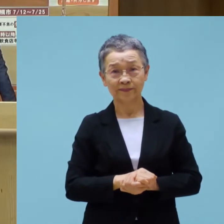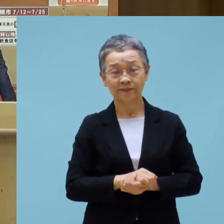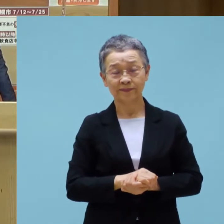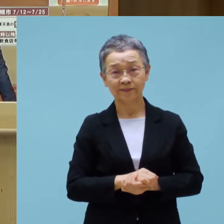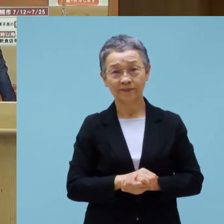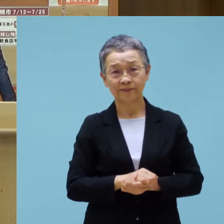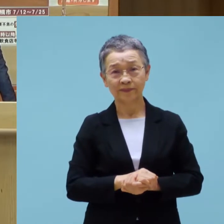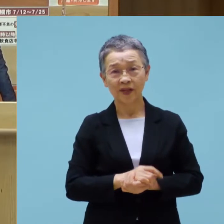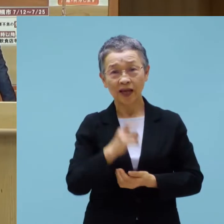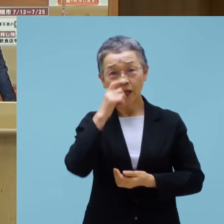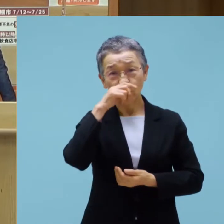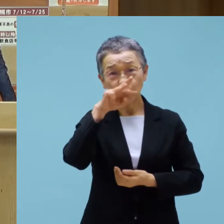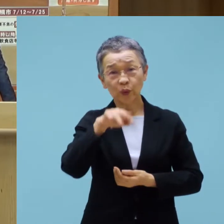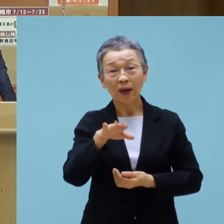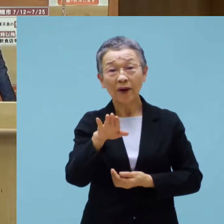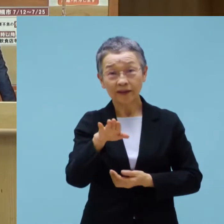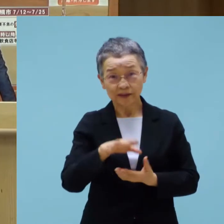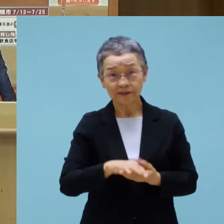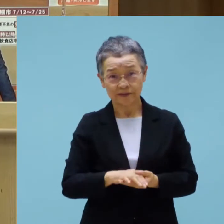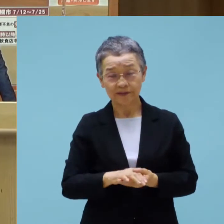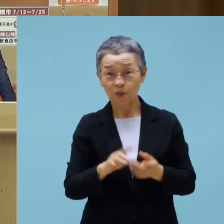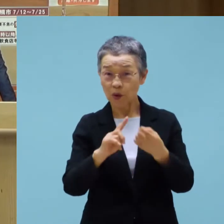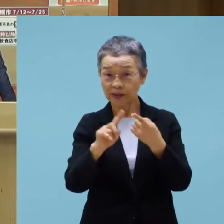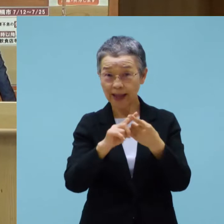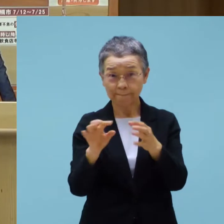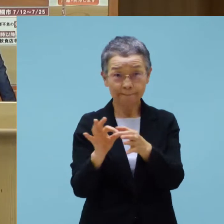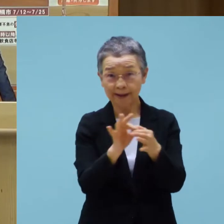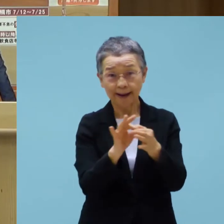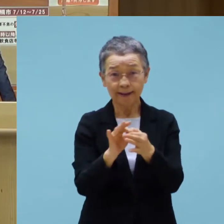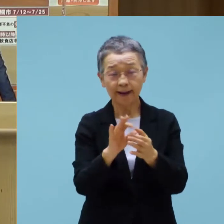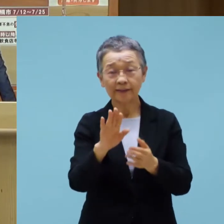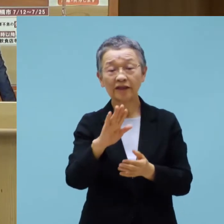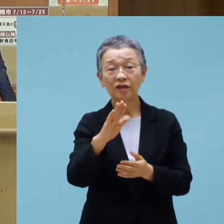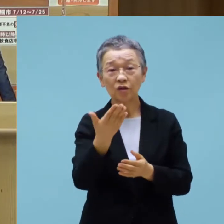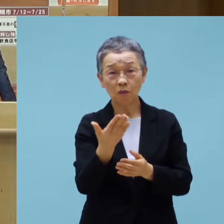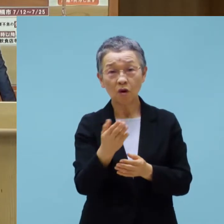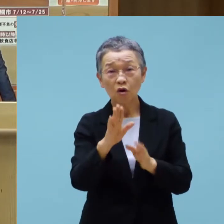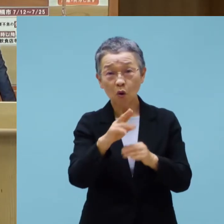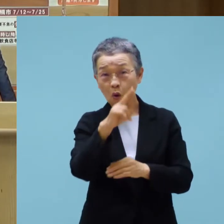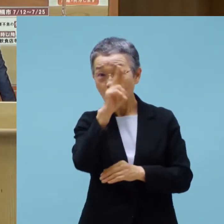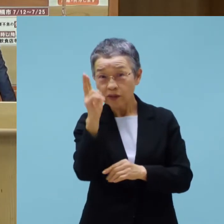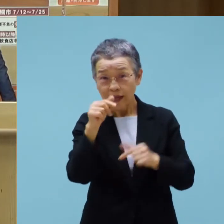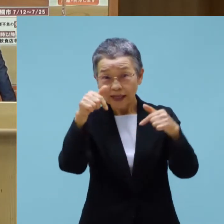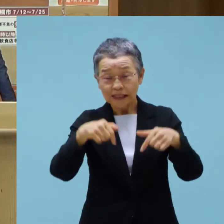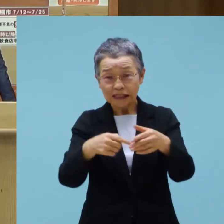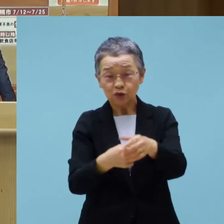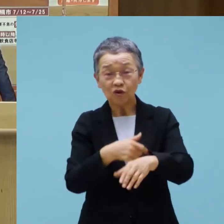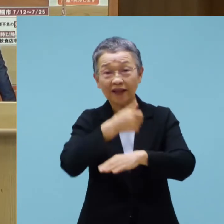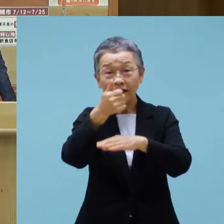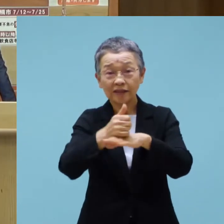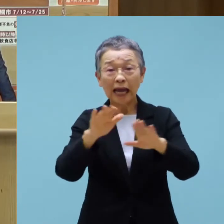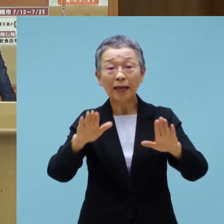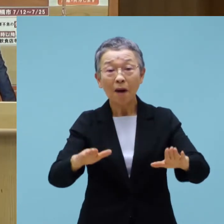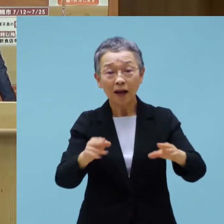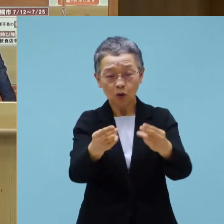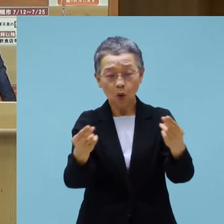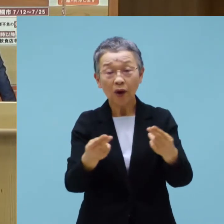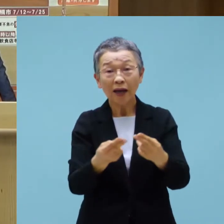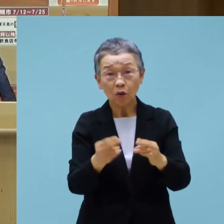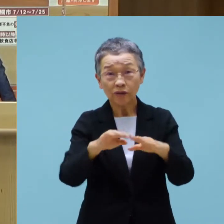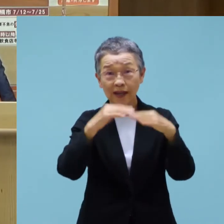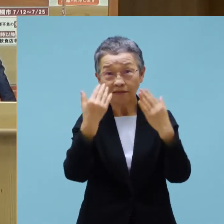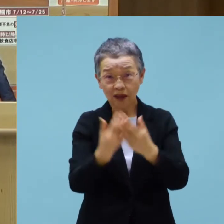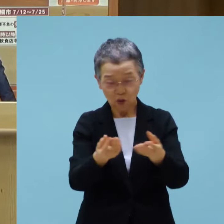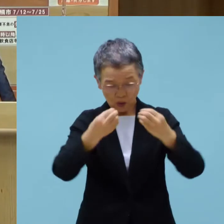HB 古川です。またこの件関連してなんですけども、今日午前西村大臣は、まあ、今の北海道の、まあ、全体の感染のことをおっしゃっていると思うんです